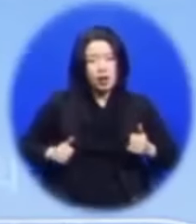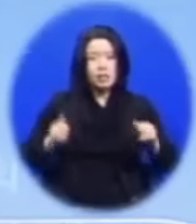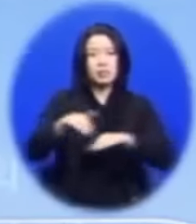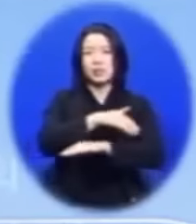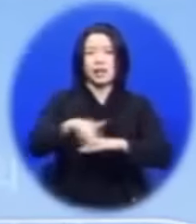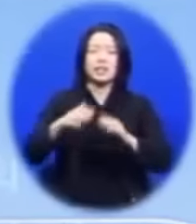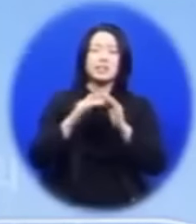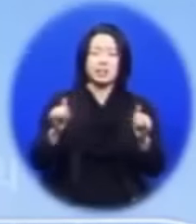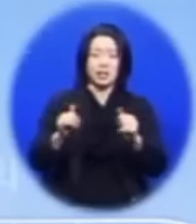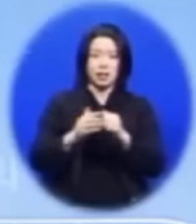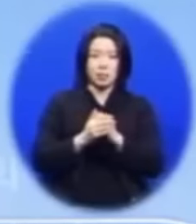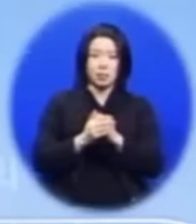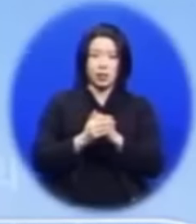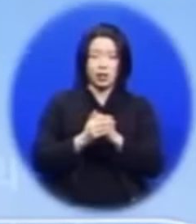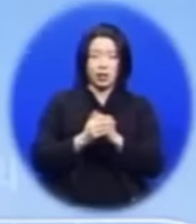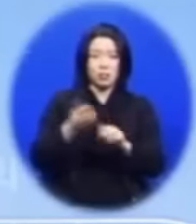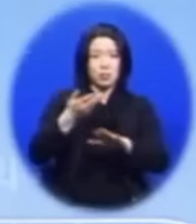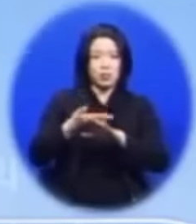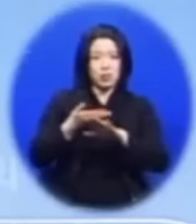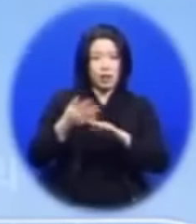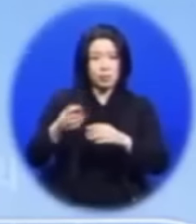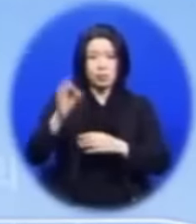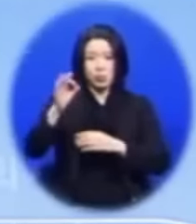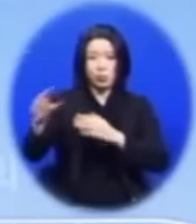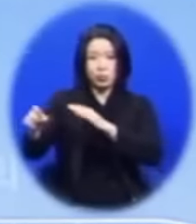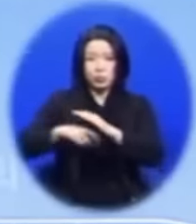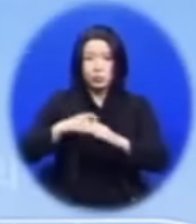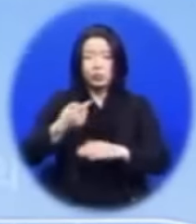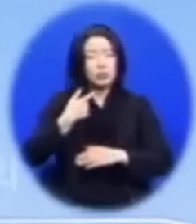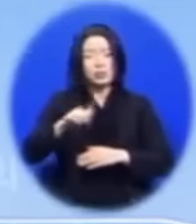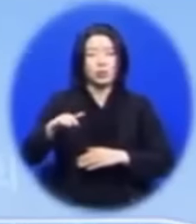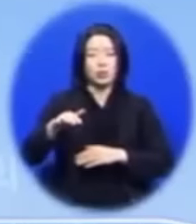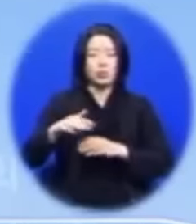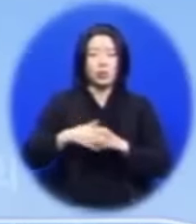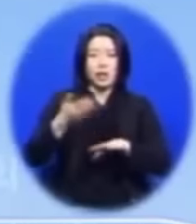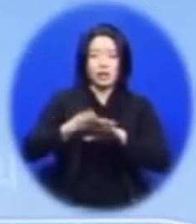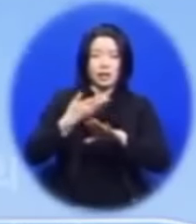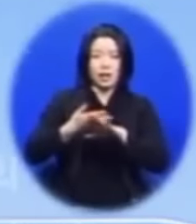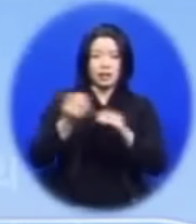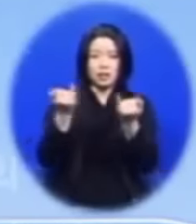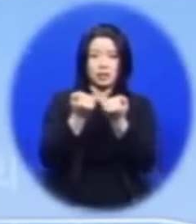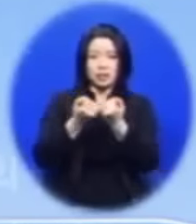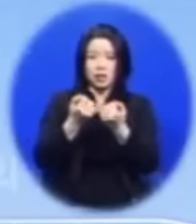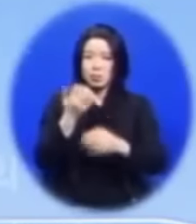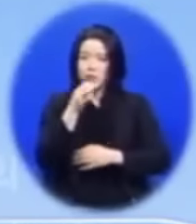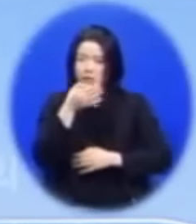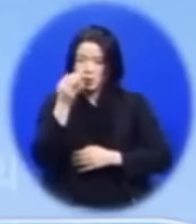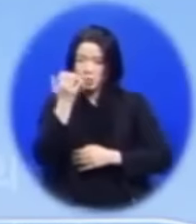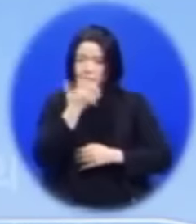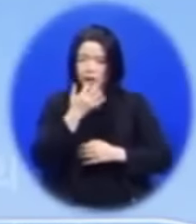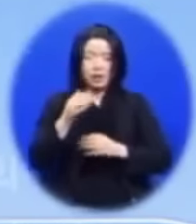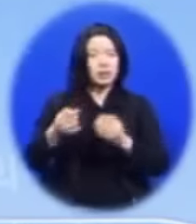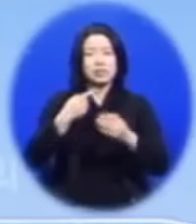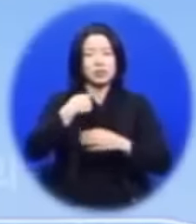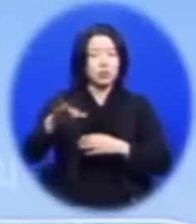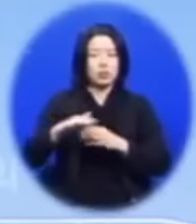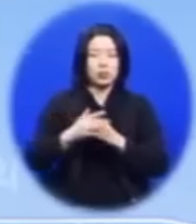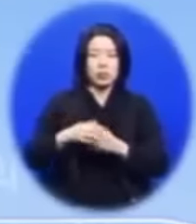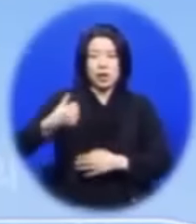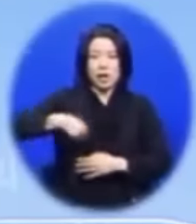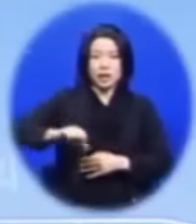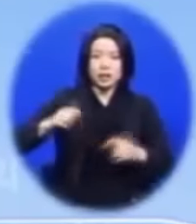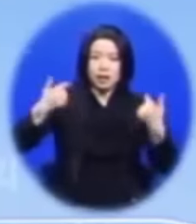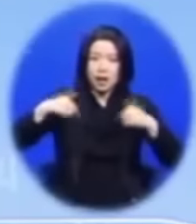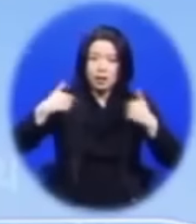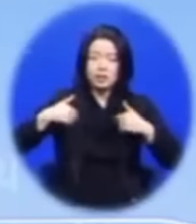사람이었습니다 뭐남 훔친 적도 없고 다른 여자 뭐 탐한 적도 없고 아들에게도 언제나